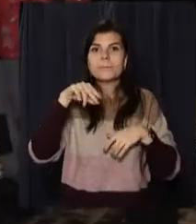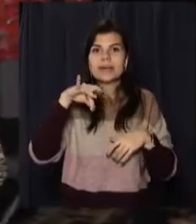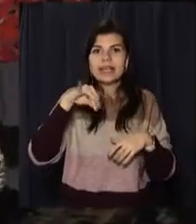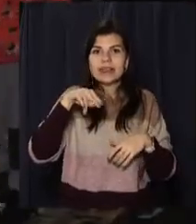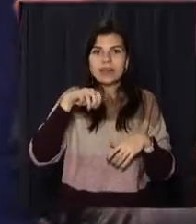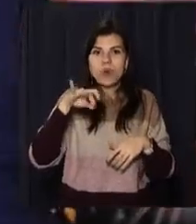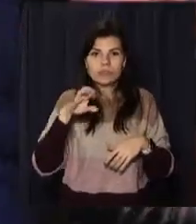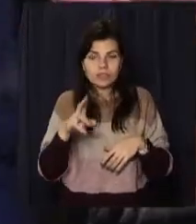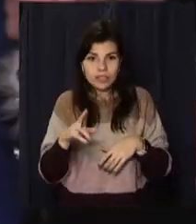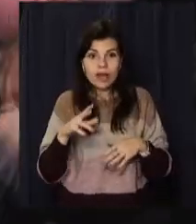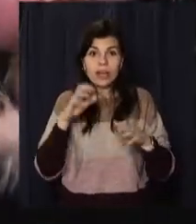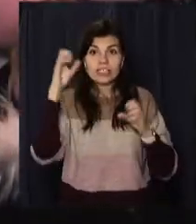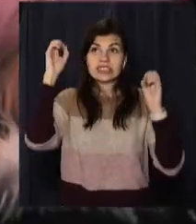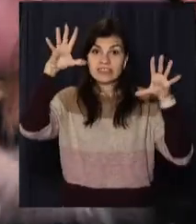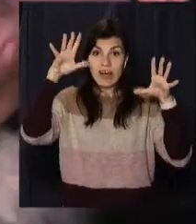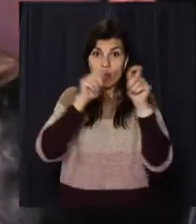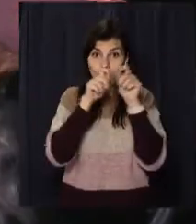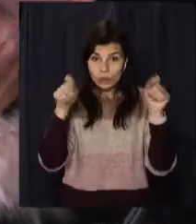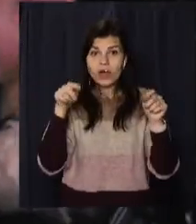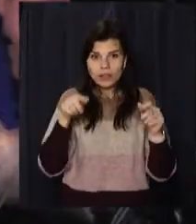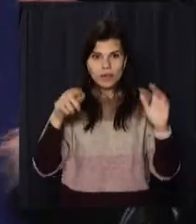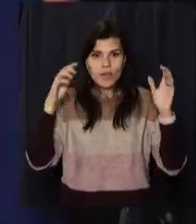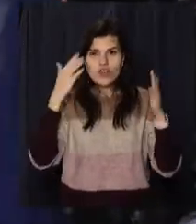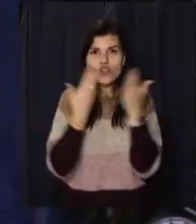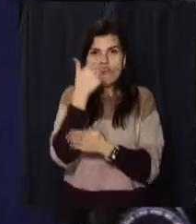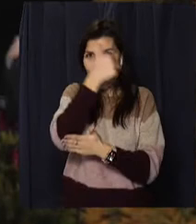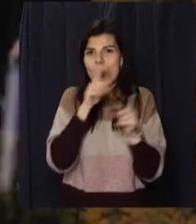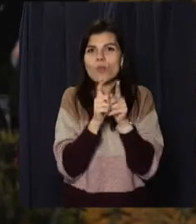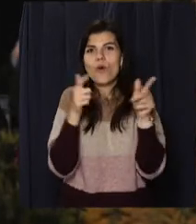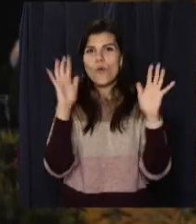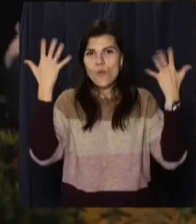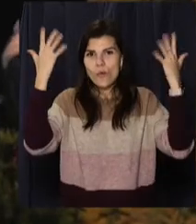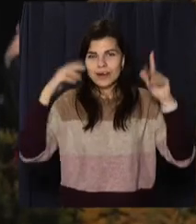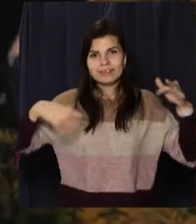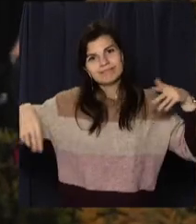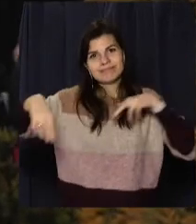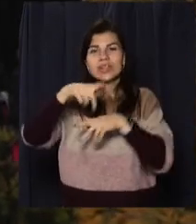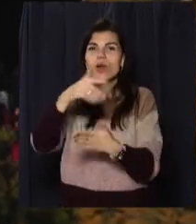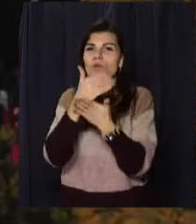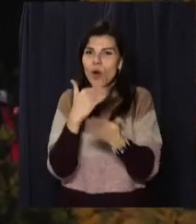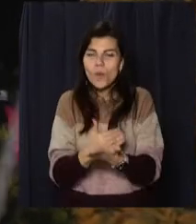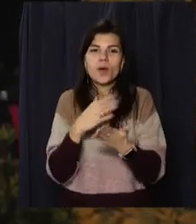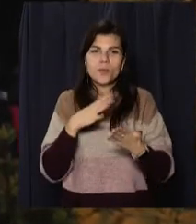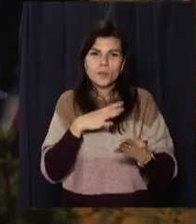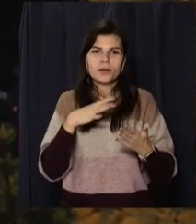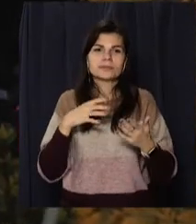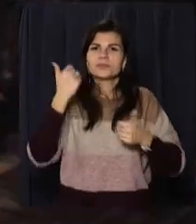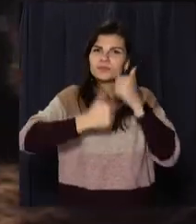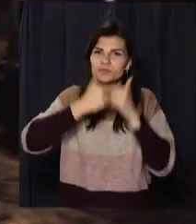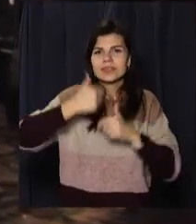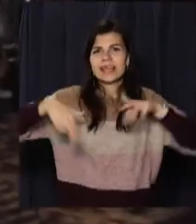На честь відкриття ялинок там провели новорічні гуляння. Мешканцям влаштували розважальну програму з танцями,